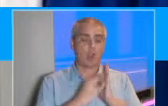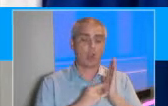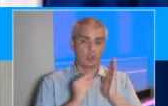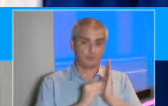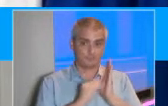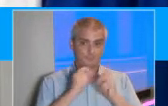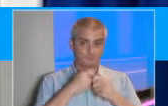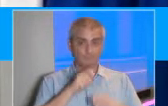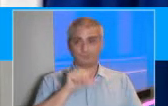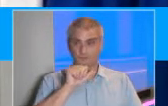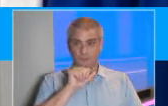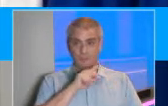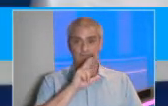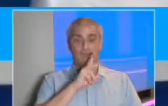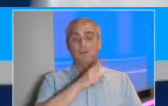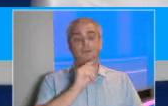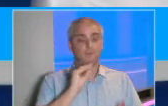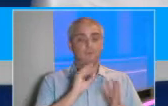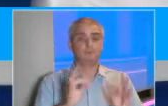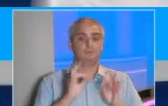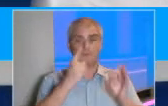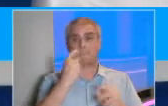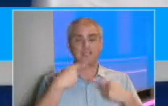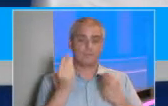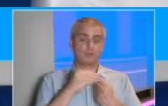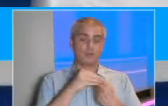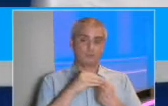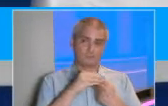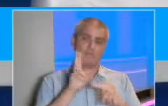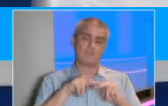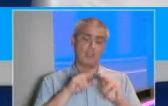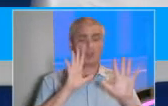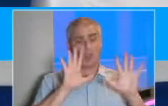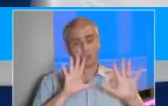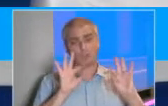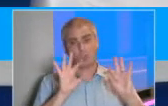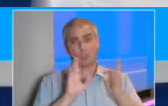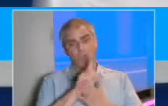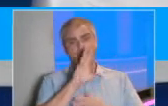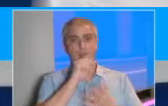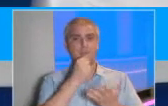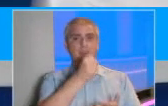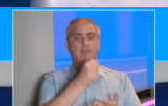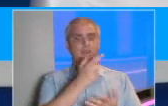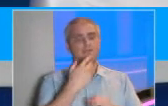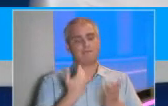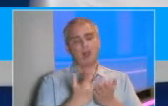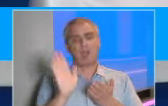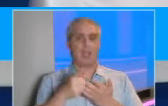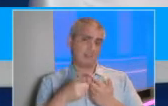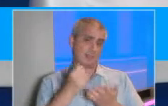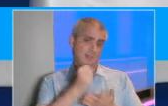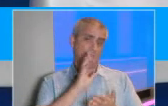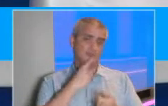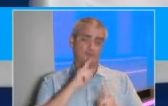של חבר הכנסת האוזר לתחילת התקציב ב-100 ימים נוספים, ואז בסביבות אוקטובר-נובמבר לדבר על התקציב ובעצם לייתר את